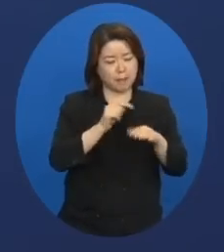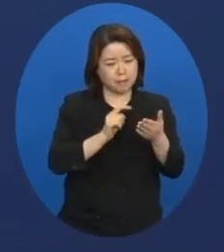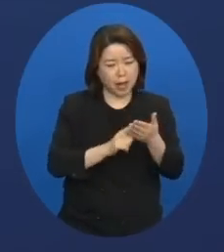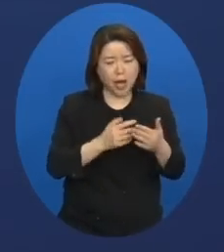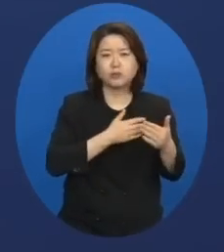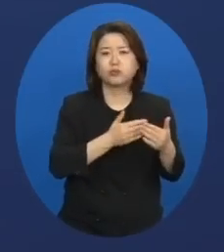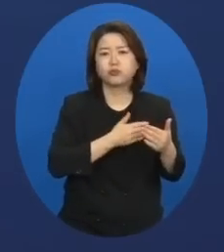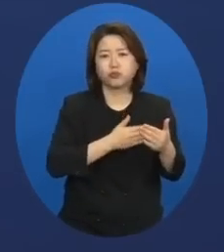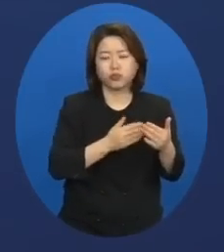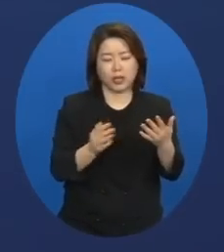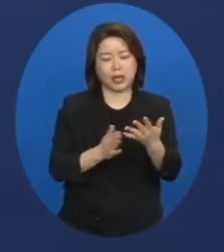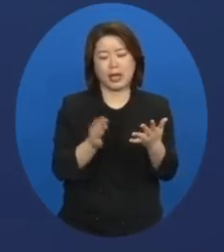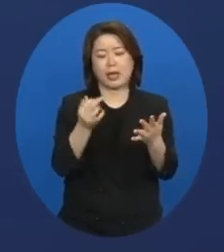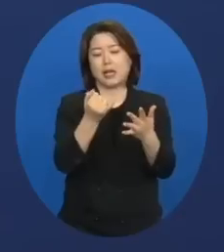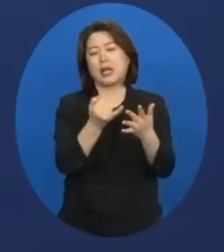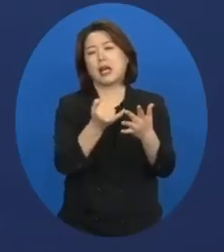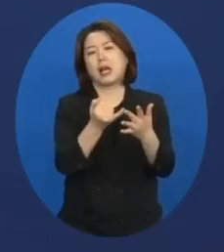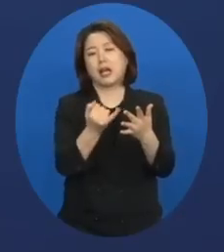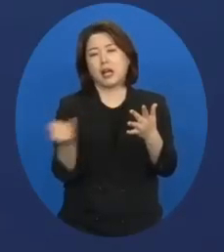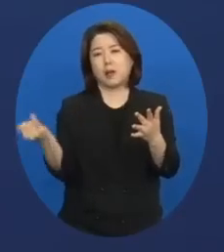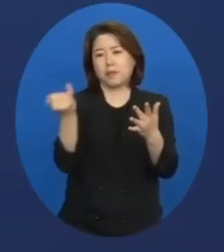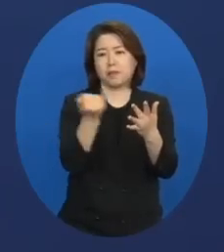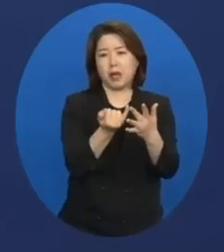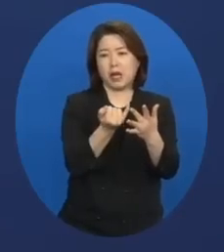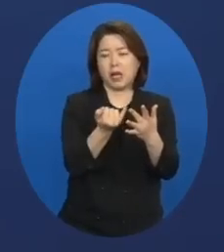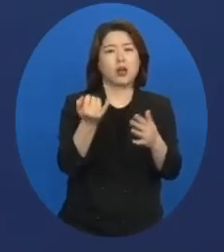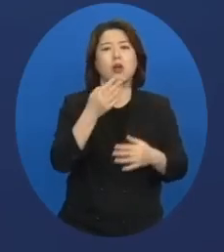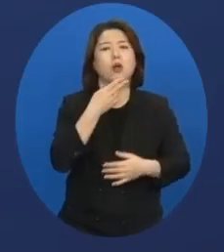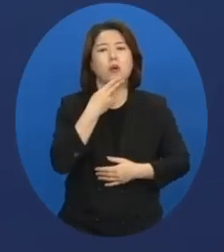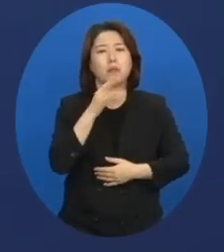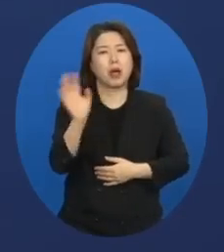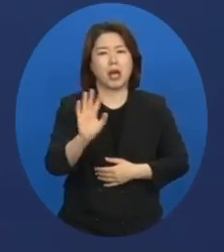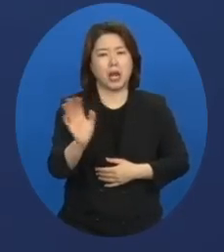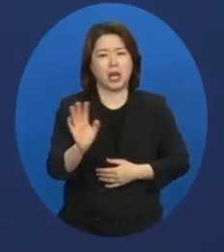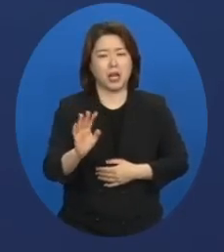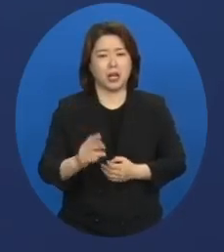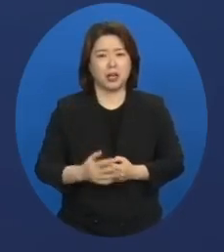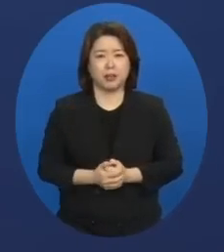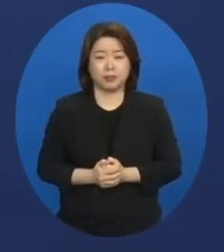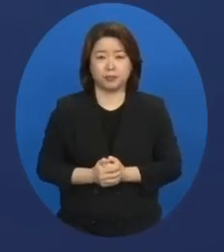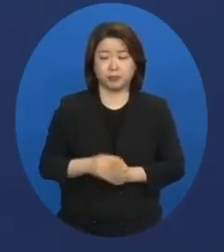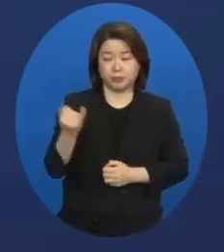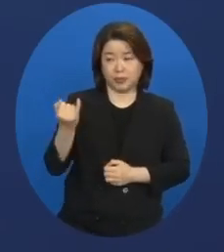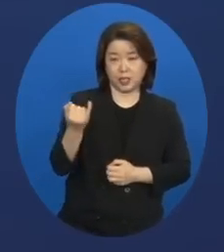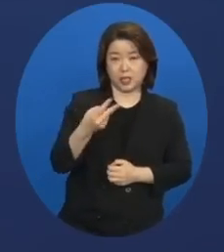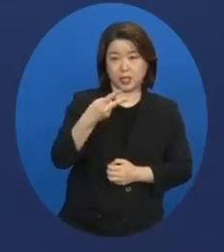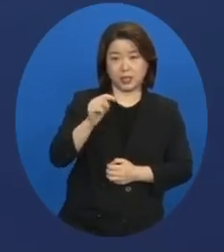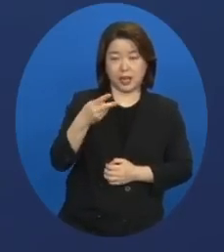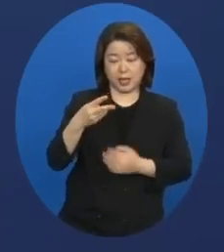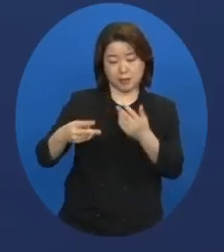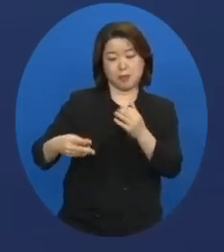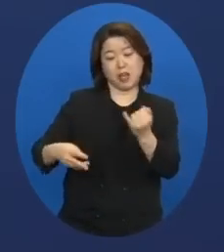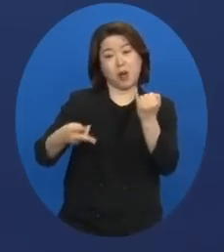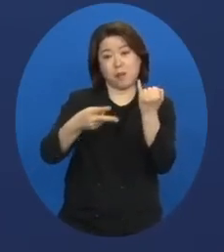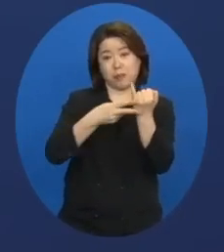셋째 아들과 며느리 다말을 결혼시키지 않습니다. 그 며느리 다말이